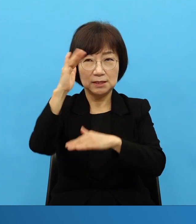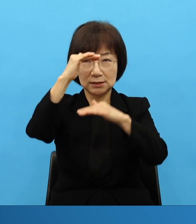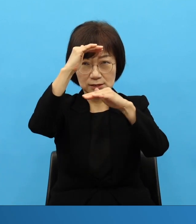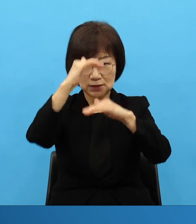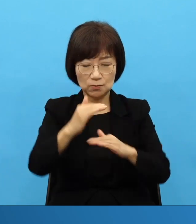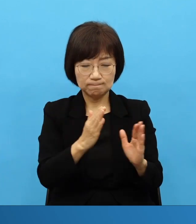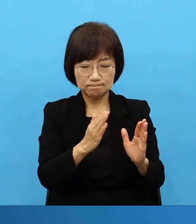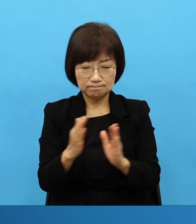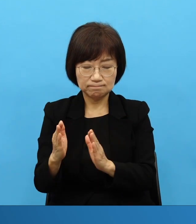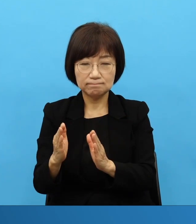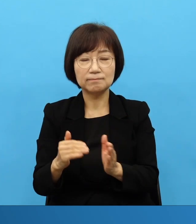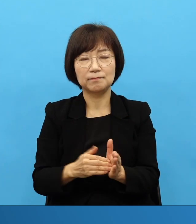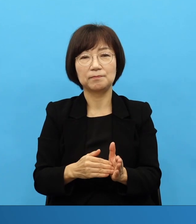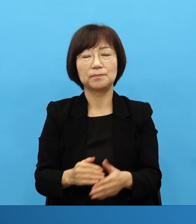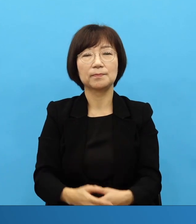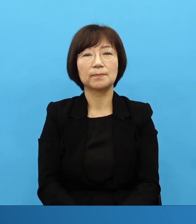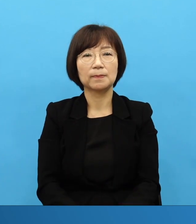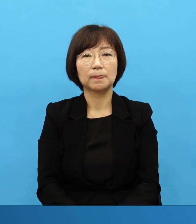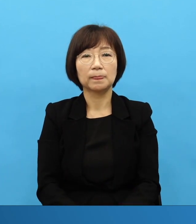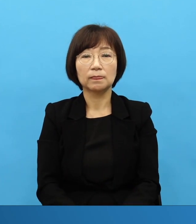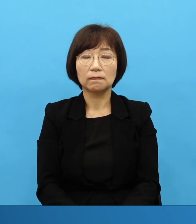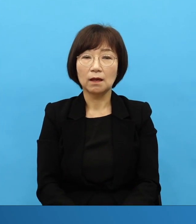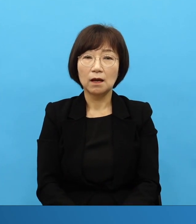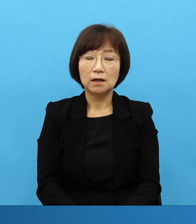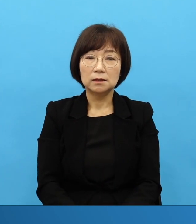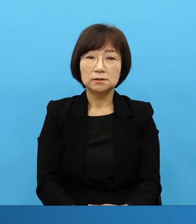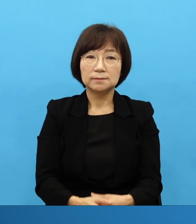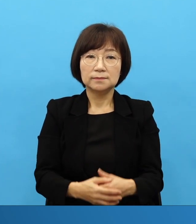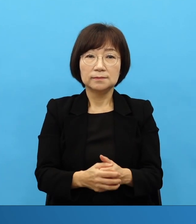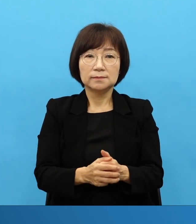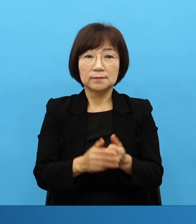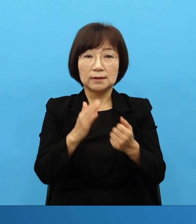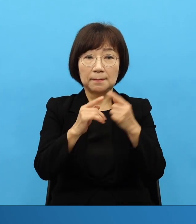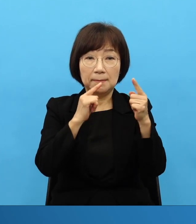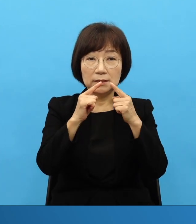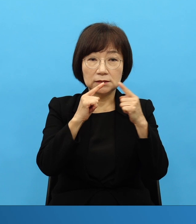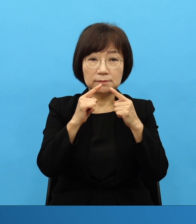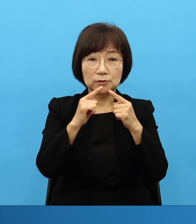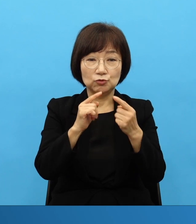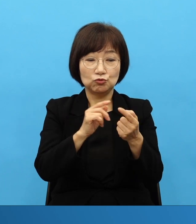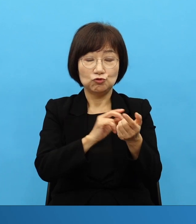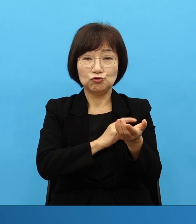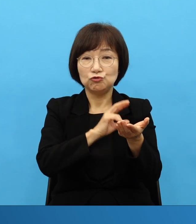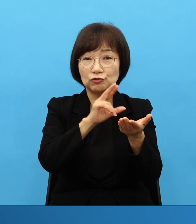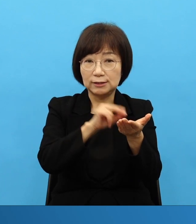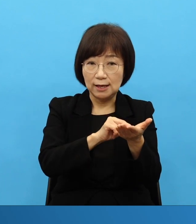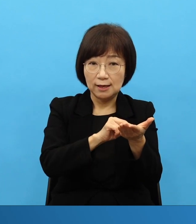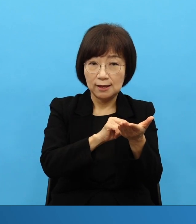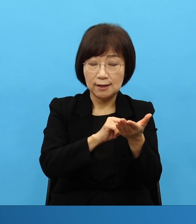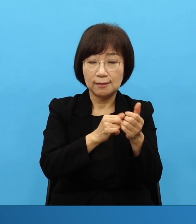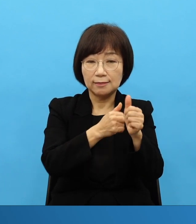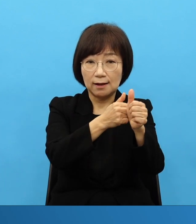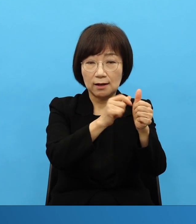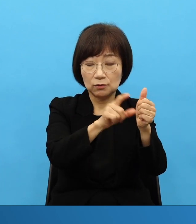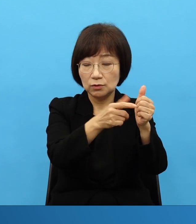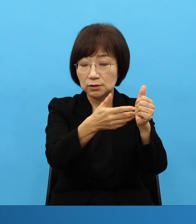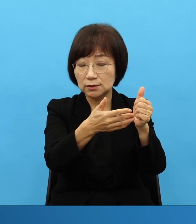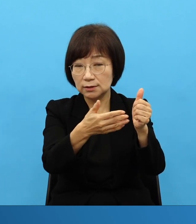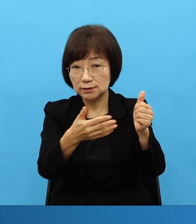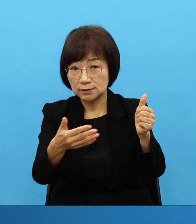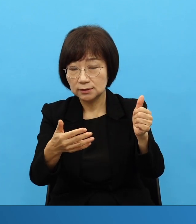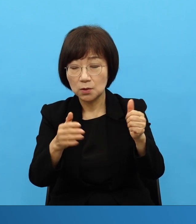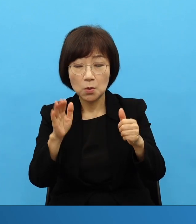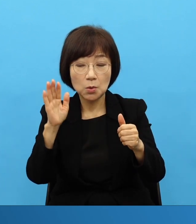있습니다. 교재의 모든 말씀은 각 주제의 초기 메시지와 발전되어 온 메시지,